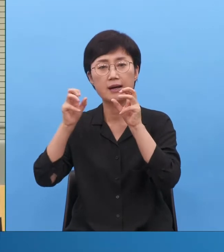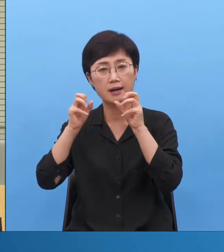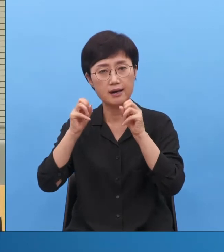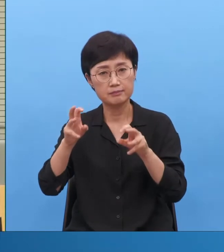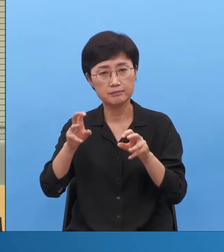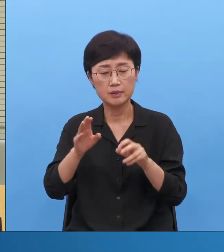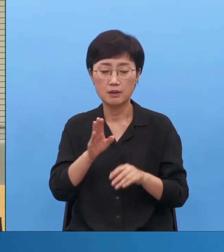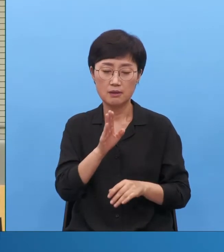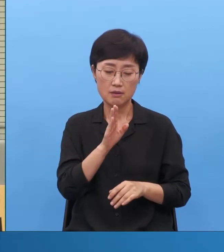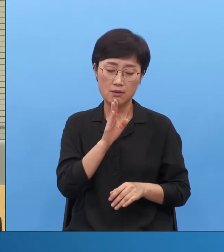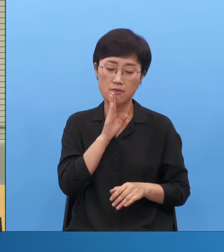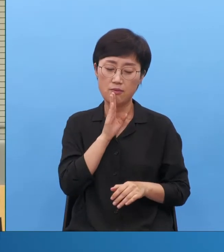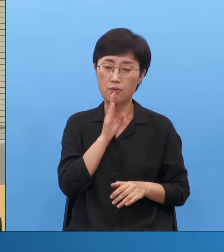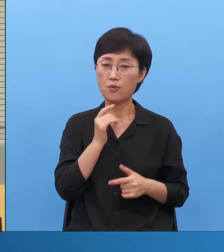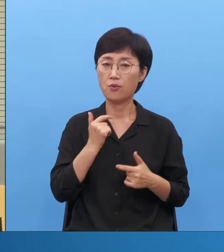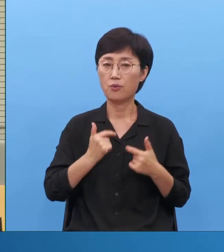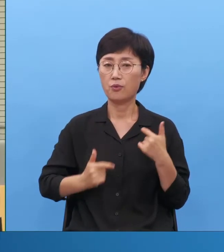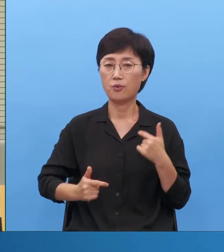전하며